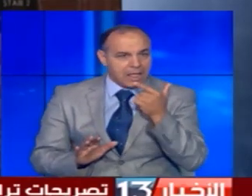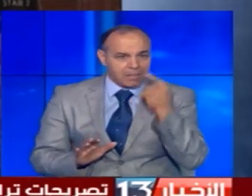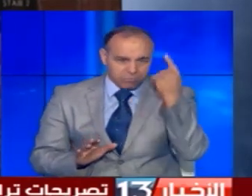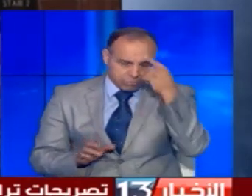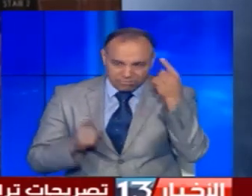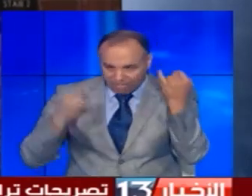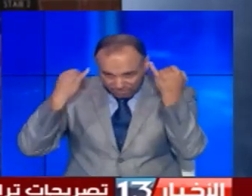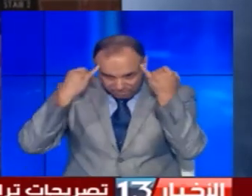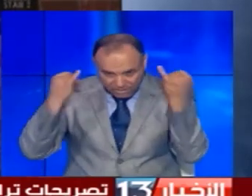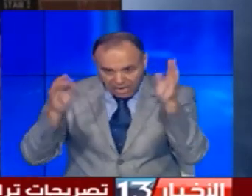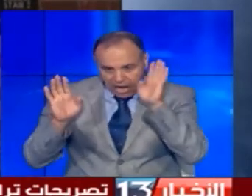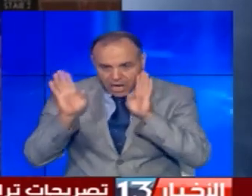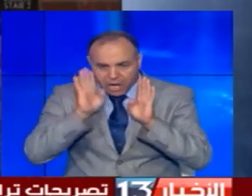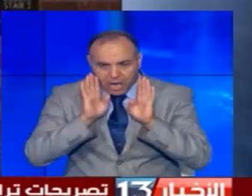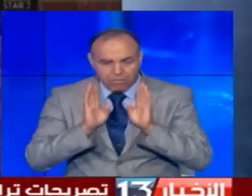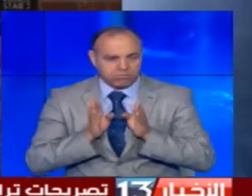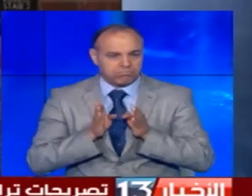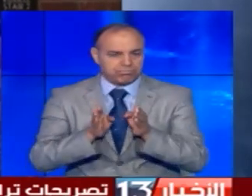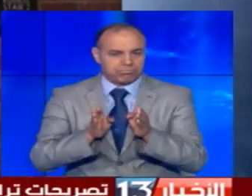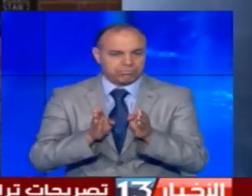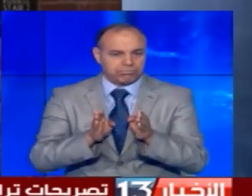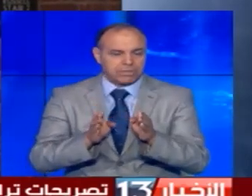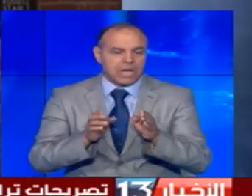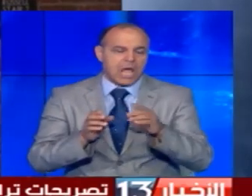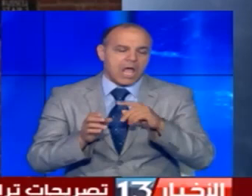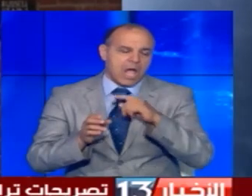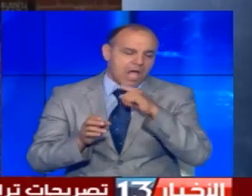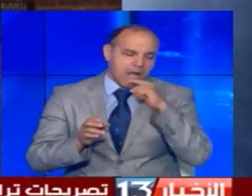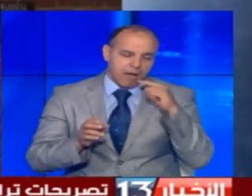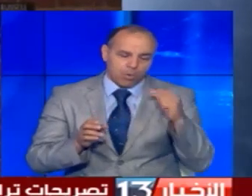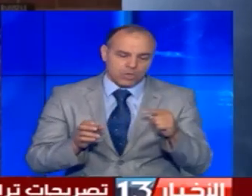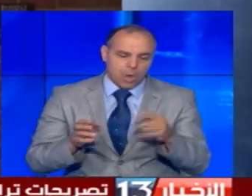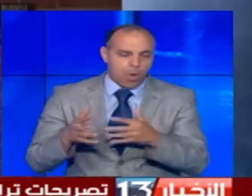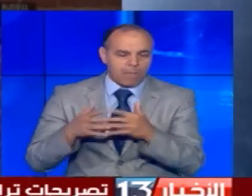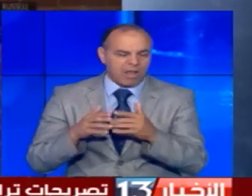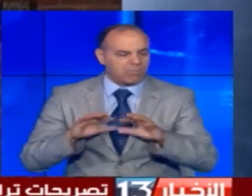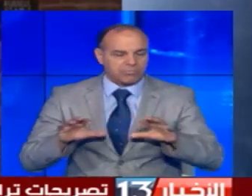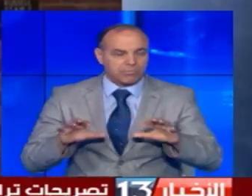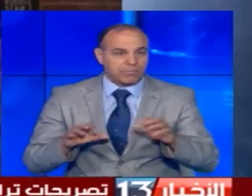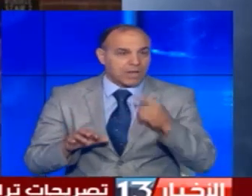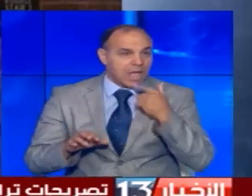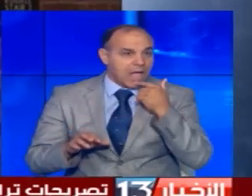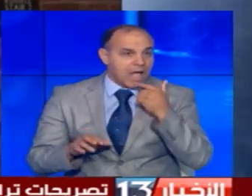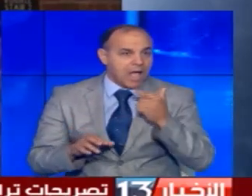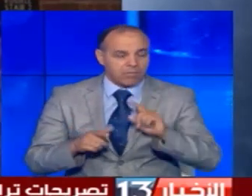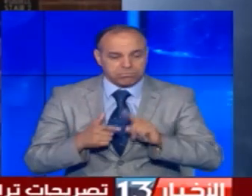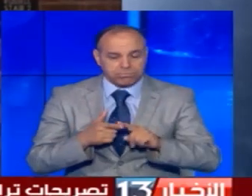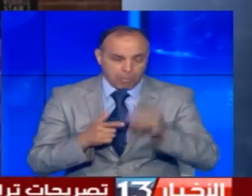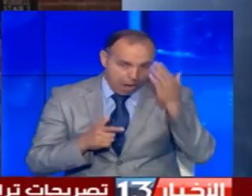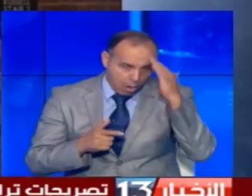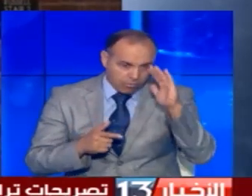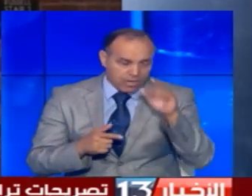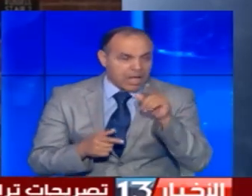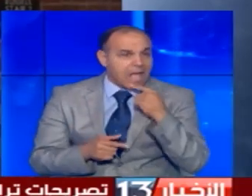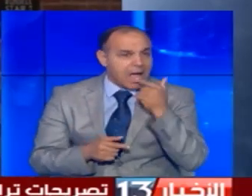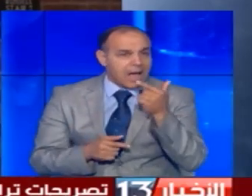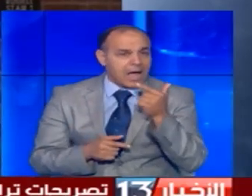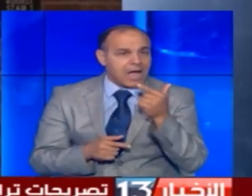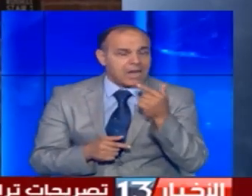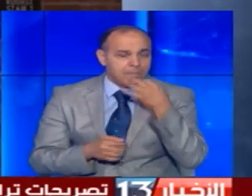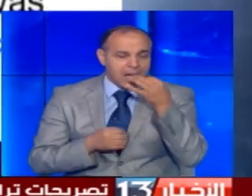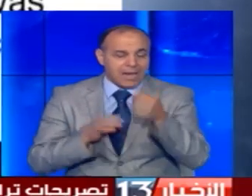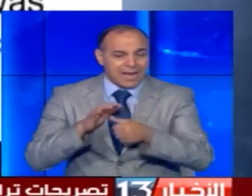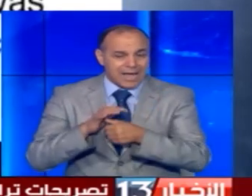اخلاقيه وقيم يه بين الدولتين اما كان السيناتور الجمهوري الاشهر فقد اعتبر ما قاله